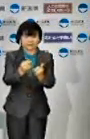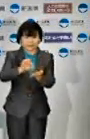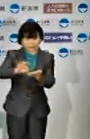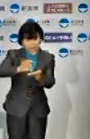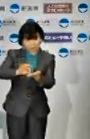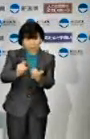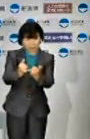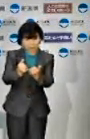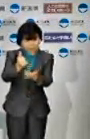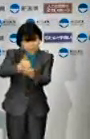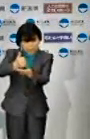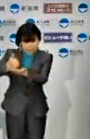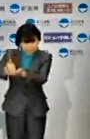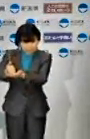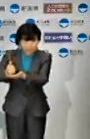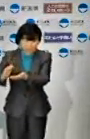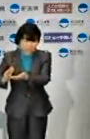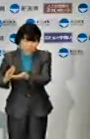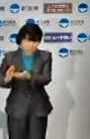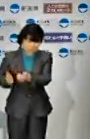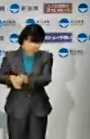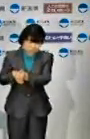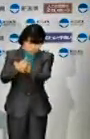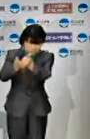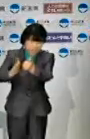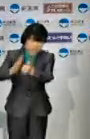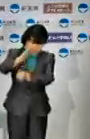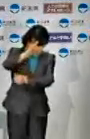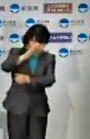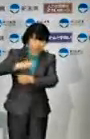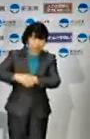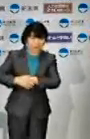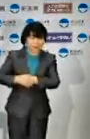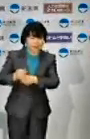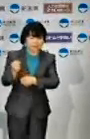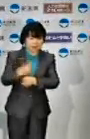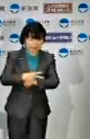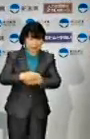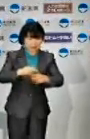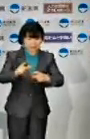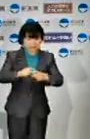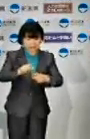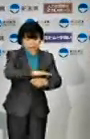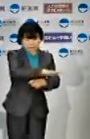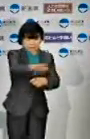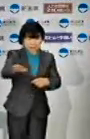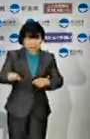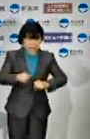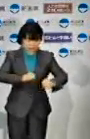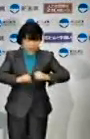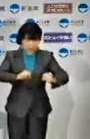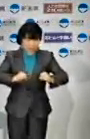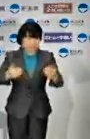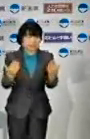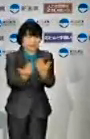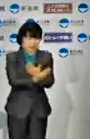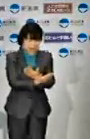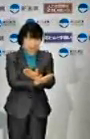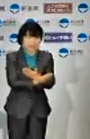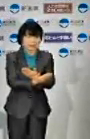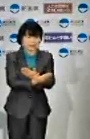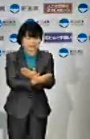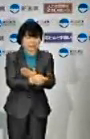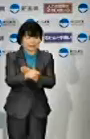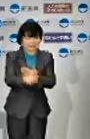利用の促進、さらには佐渡地域全体のですね、活性化、地域の活性化にも